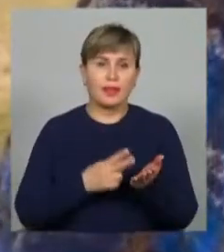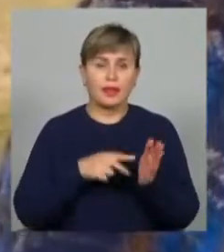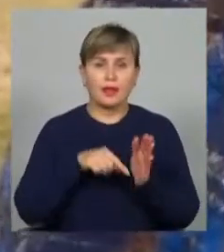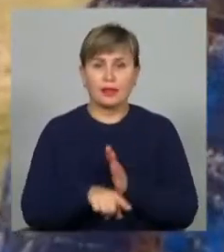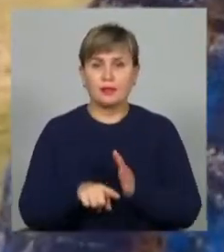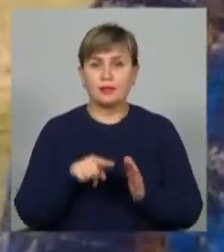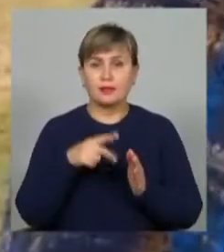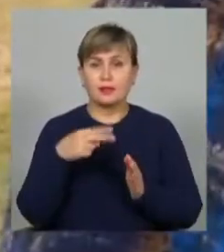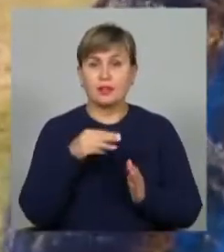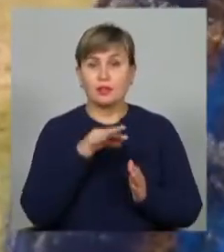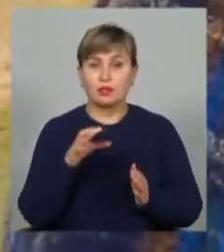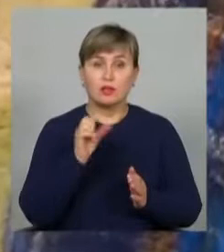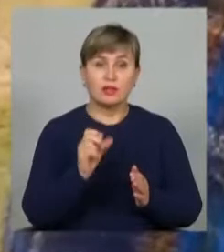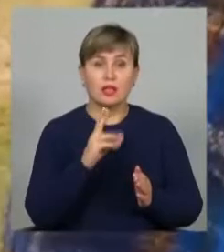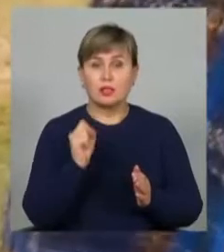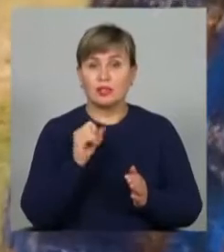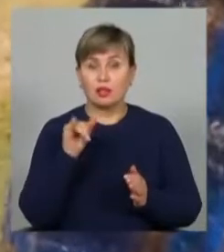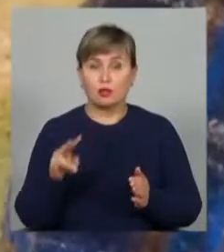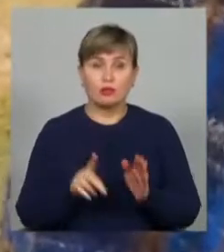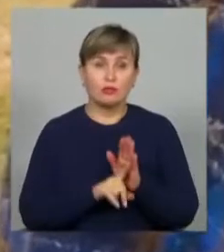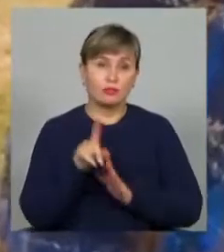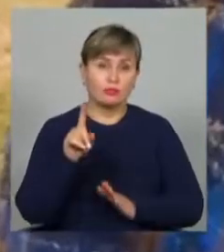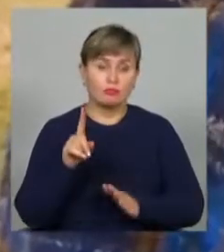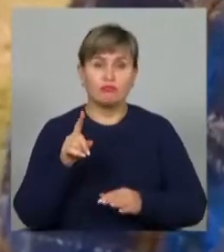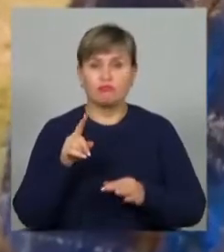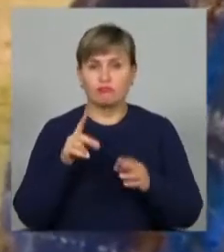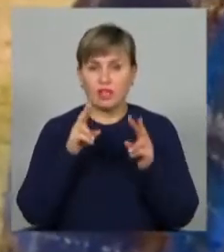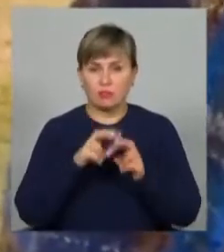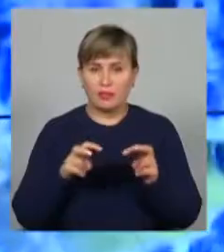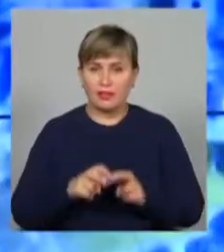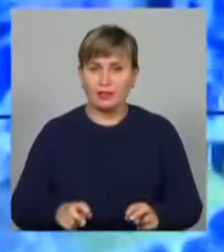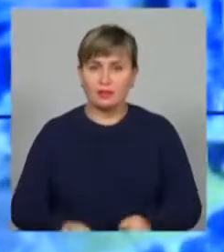20 тонн саксаула изъято. Назначена судебно-биологическая экспертиза.